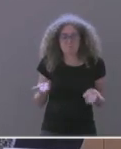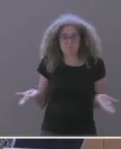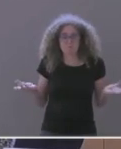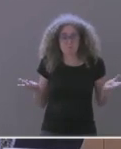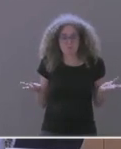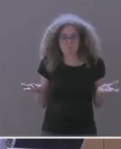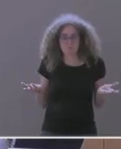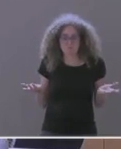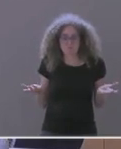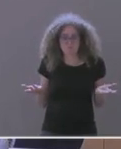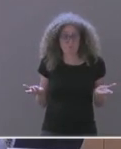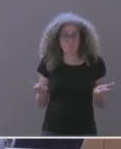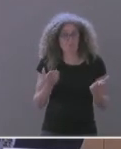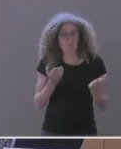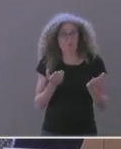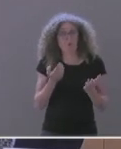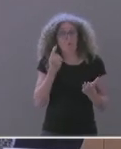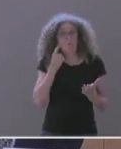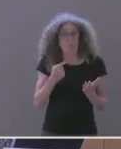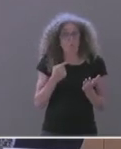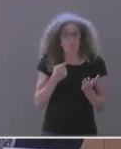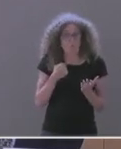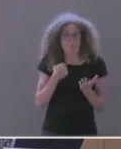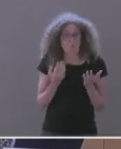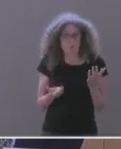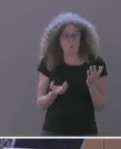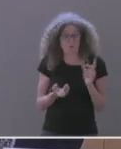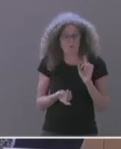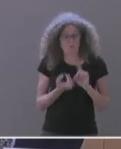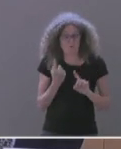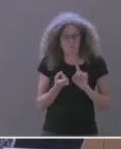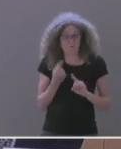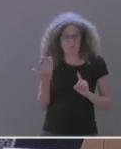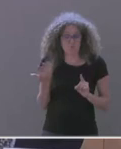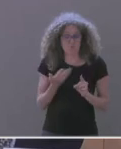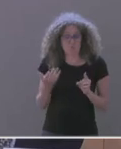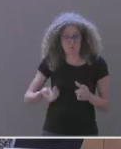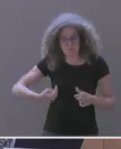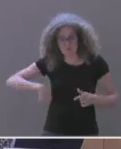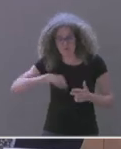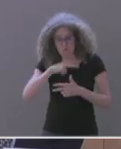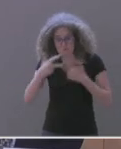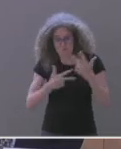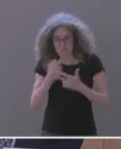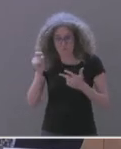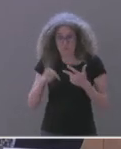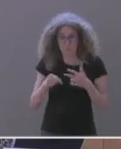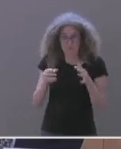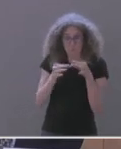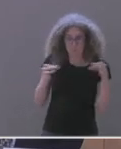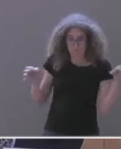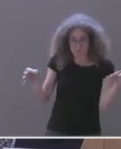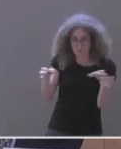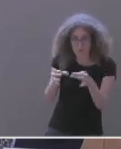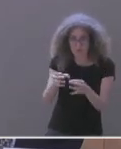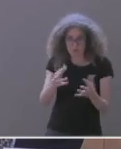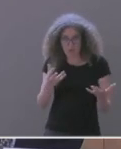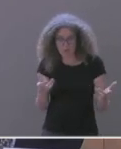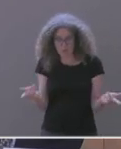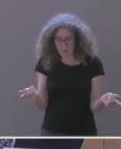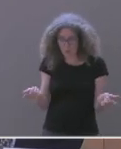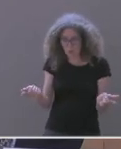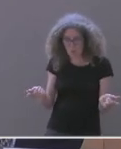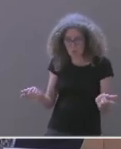que l'un des leviers essentiels, c'est la maîtrise du foncier pour notre métropole, parce que l'inflation du foncier